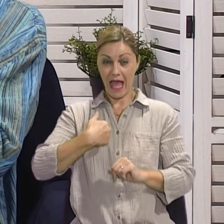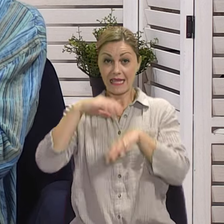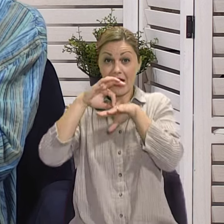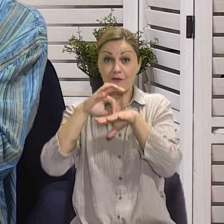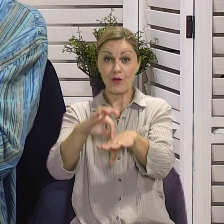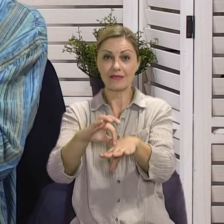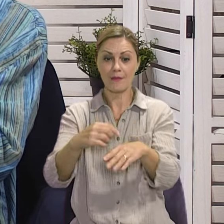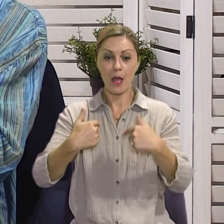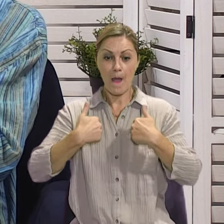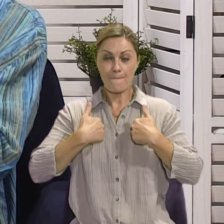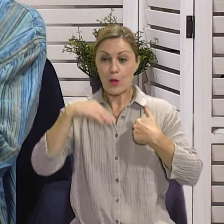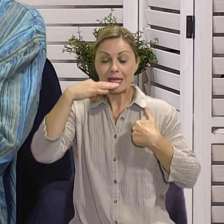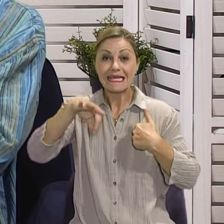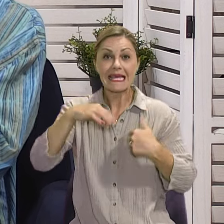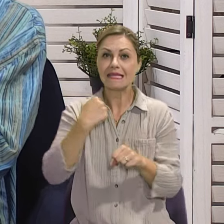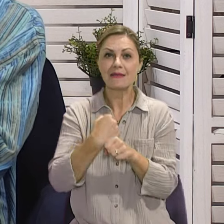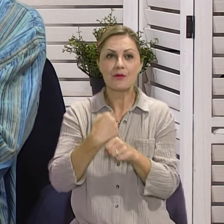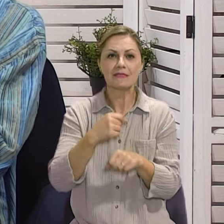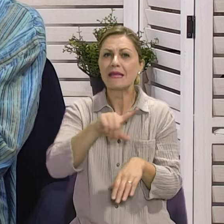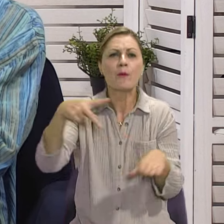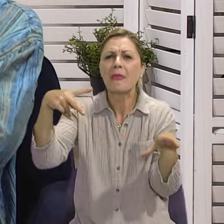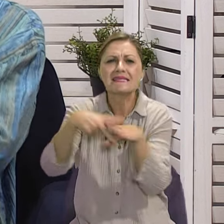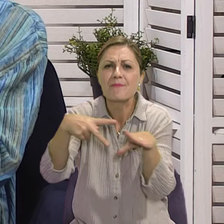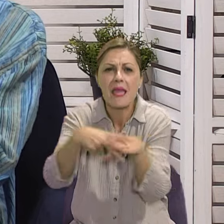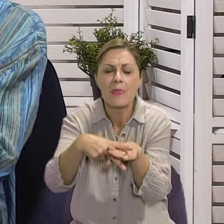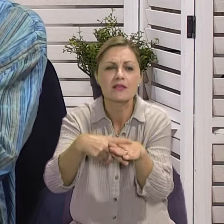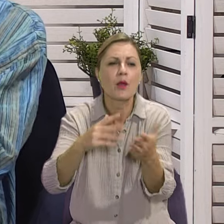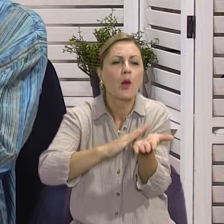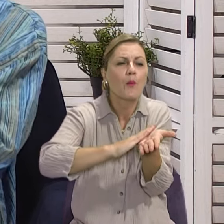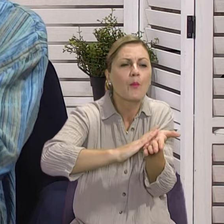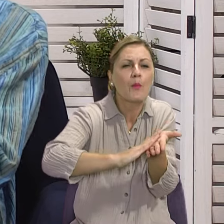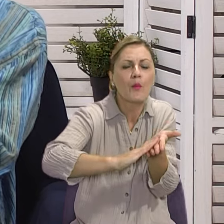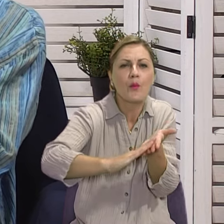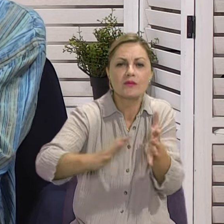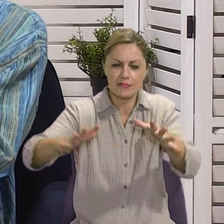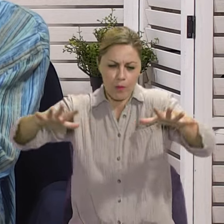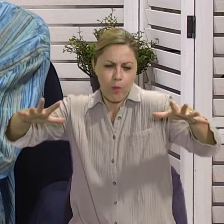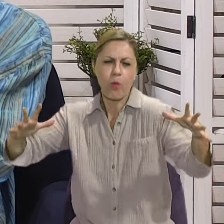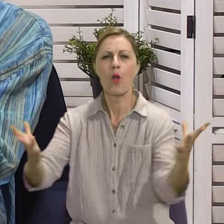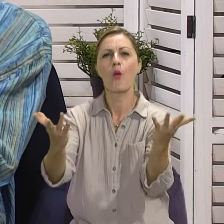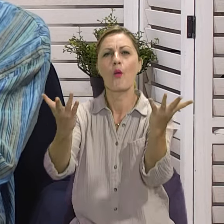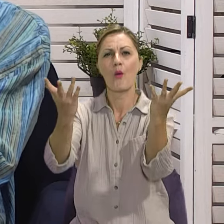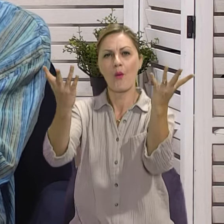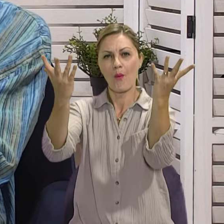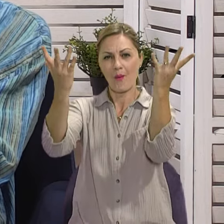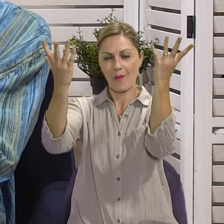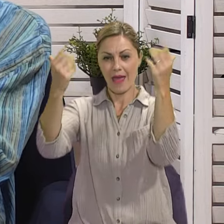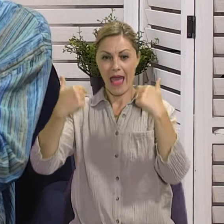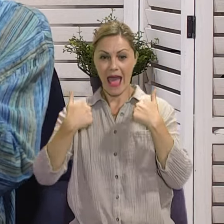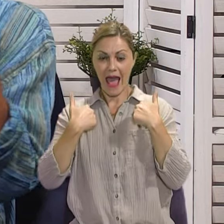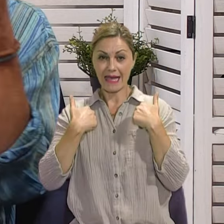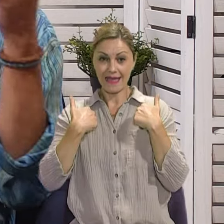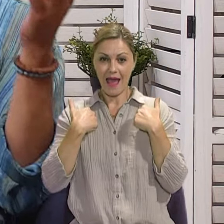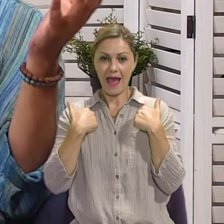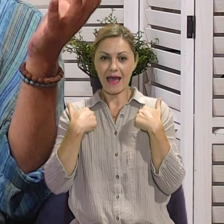vaš posao je jedino da im ne smetate. Kad krene stvar, kad krene izvedba, vi